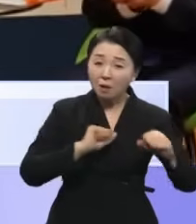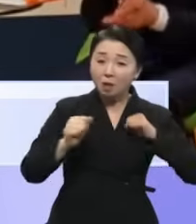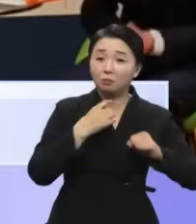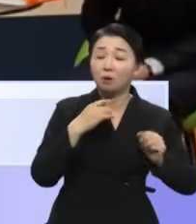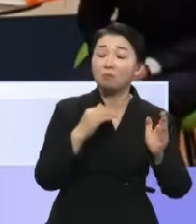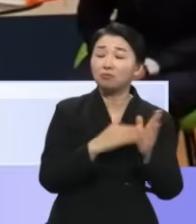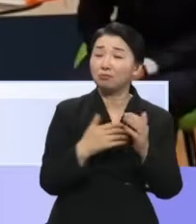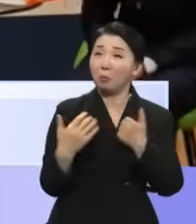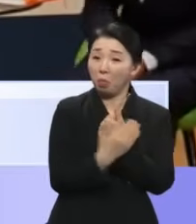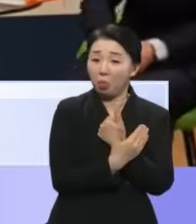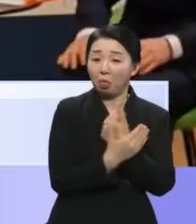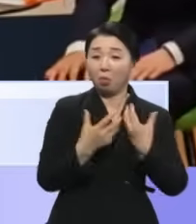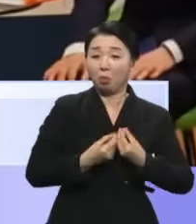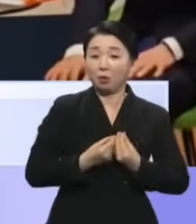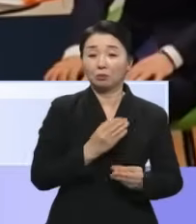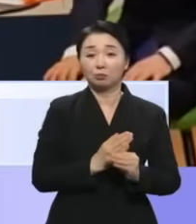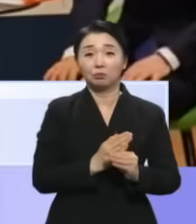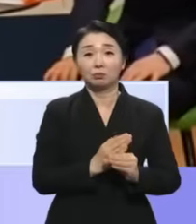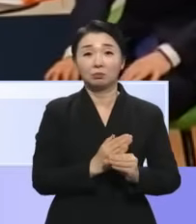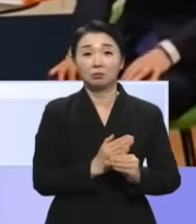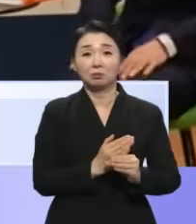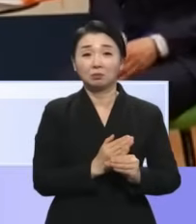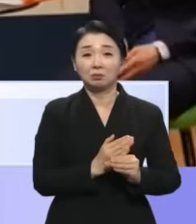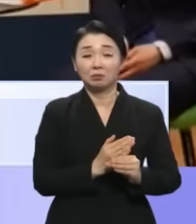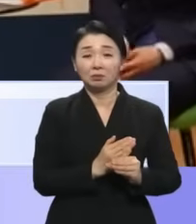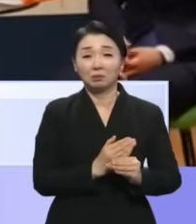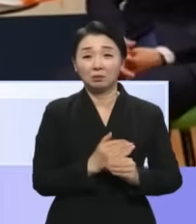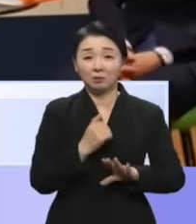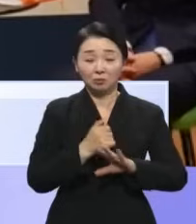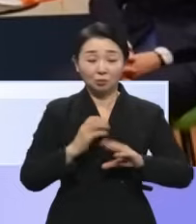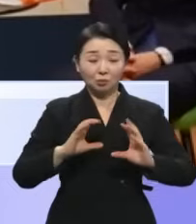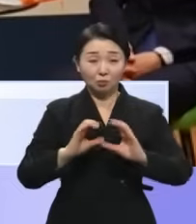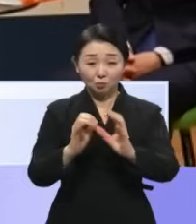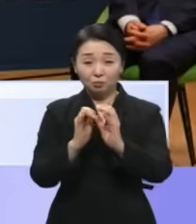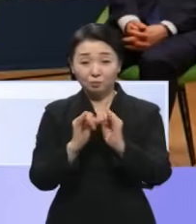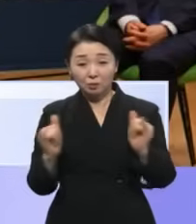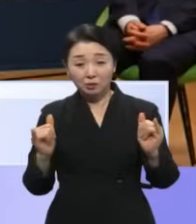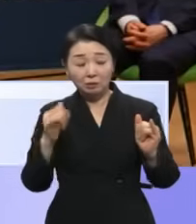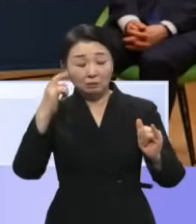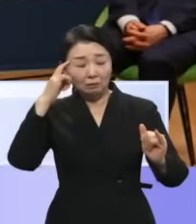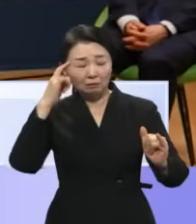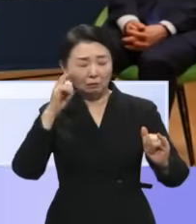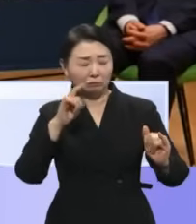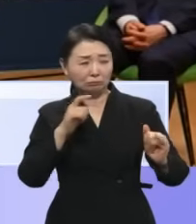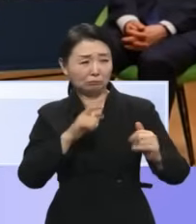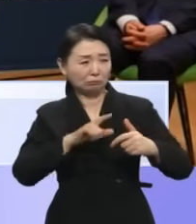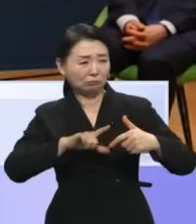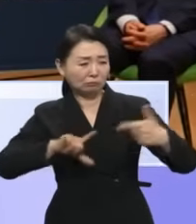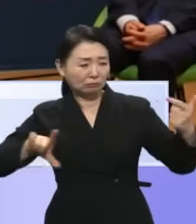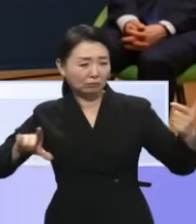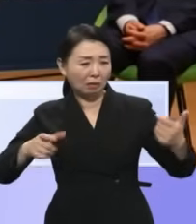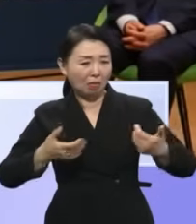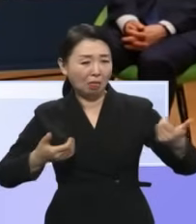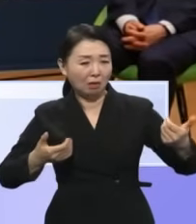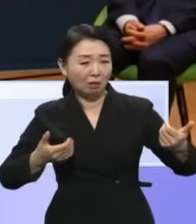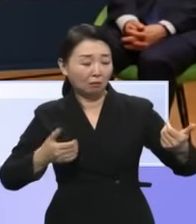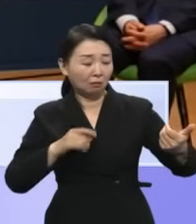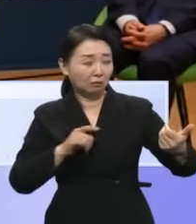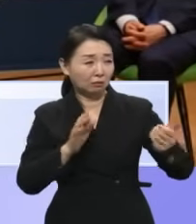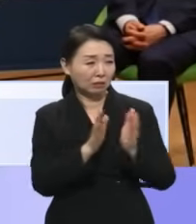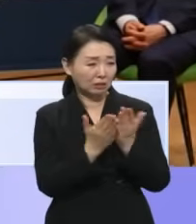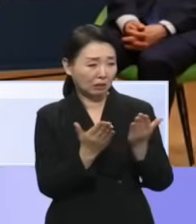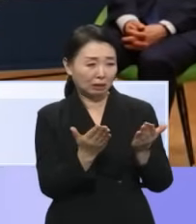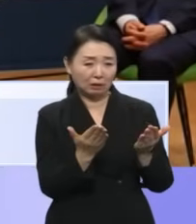합류하는 거 같아요 그니까 이런 인식 전체 국민 일반 국민 인식과 동떨어진 그런 책을 가지고 모여서